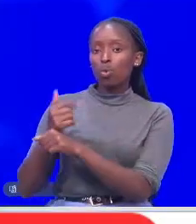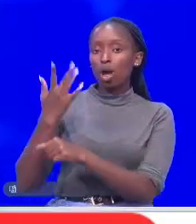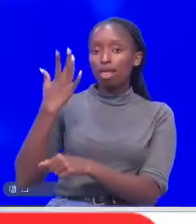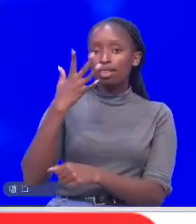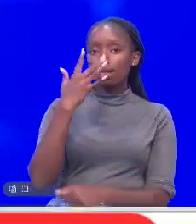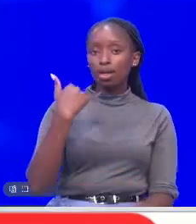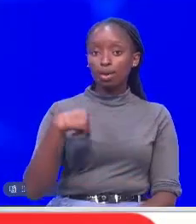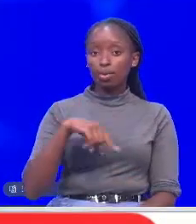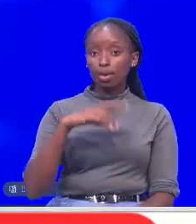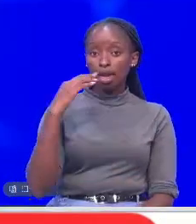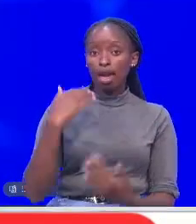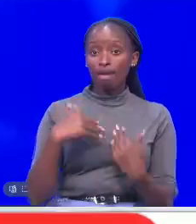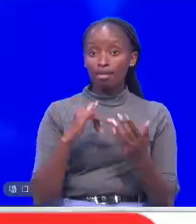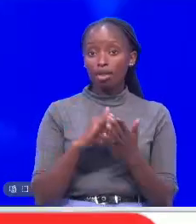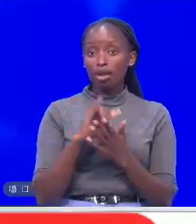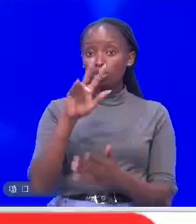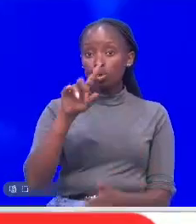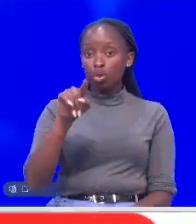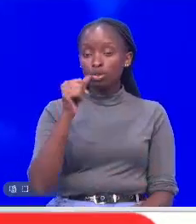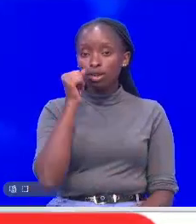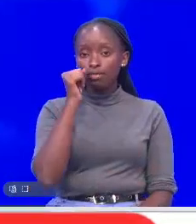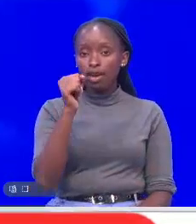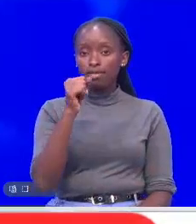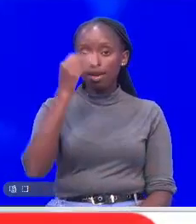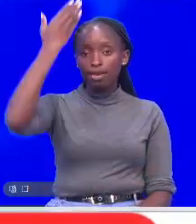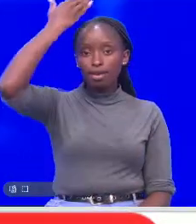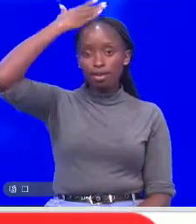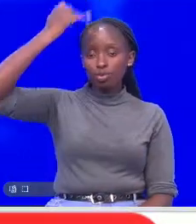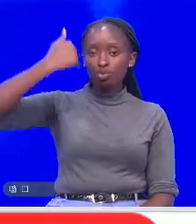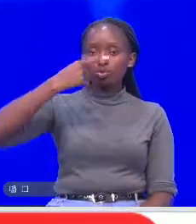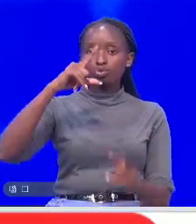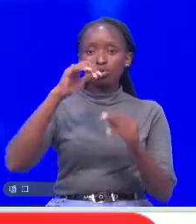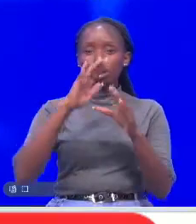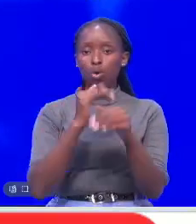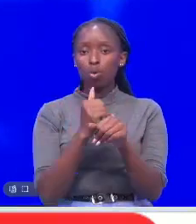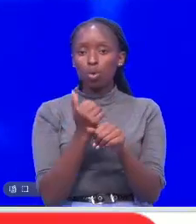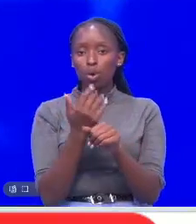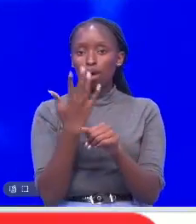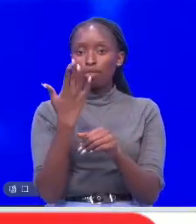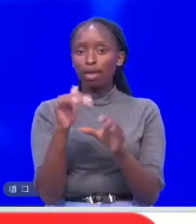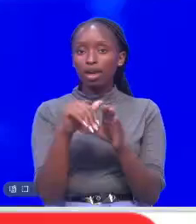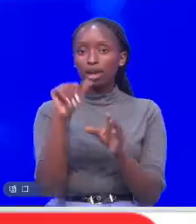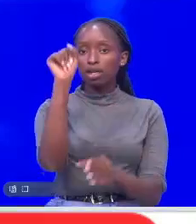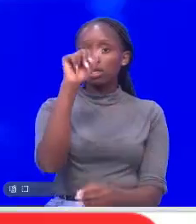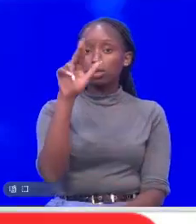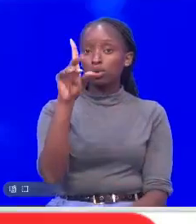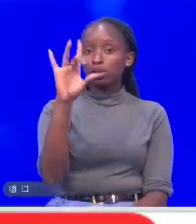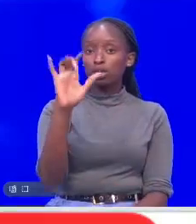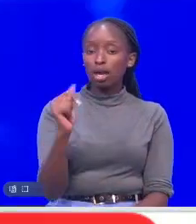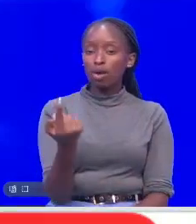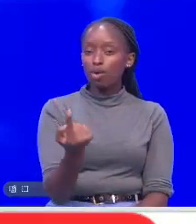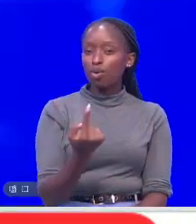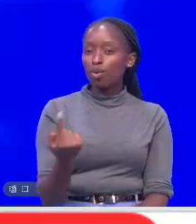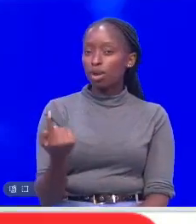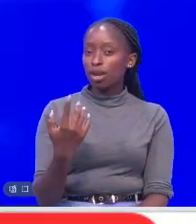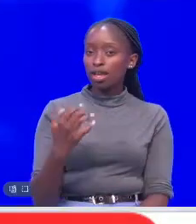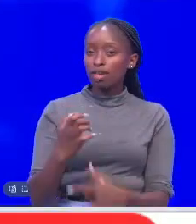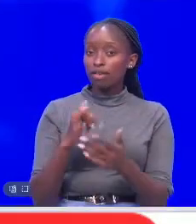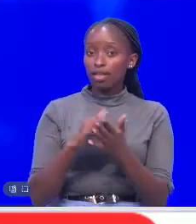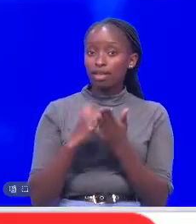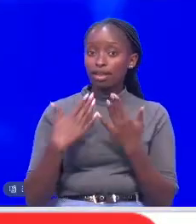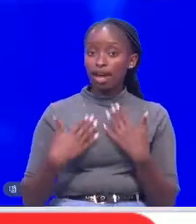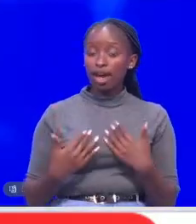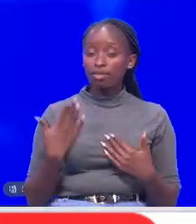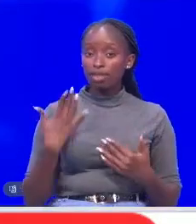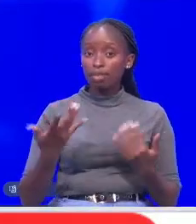have 2,500 nurses that are going to work in Saudi Arabia alone. Aidha, Mwaura kusita kuelezea maendeleo na malengo ya Rais Ruto